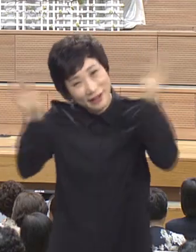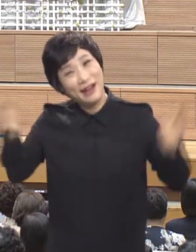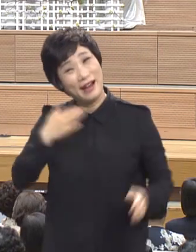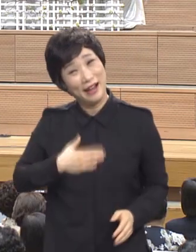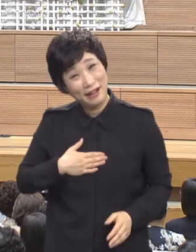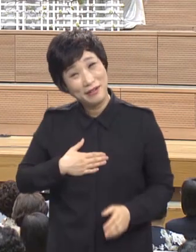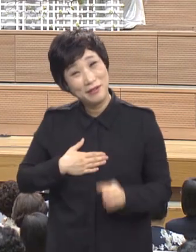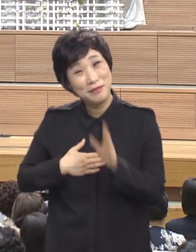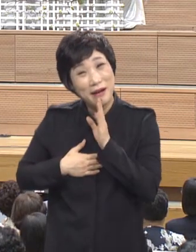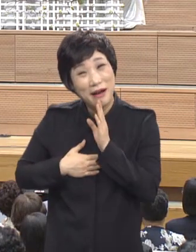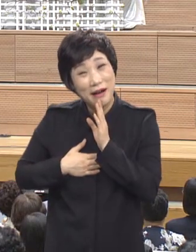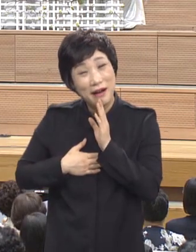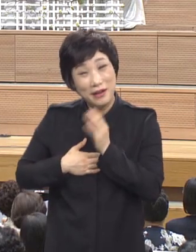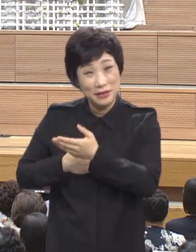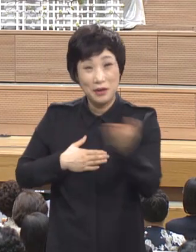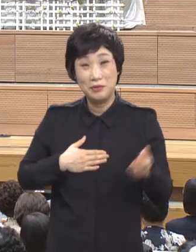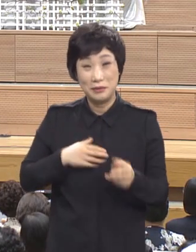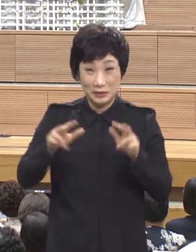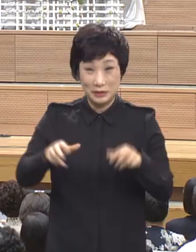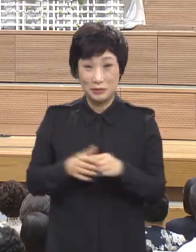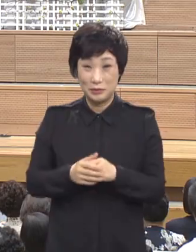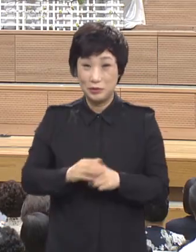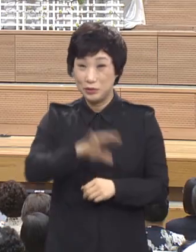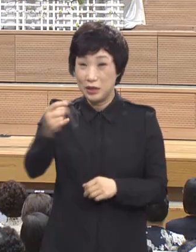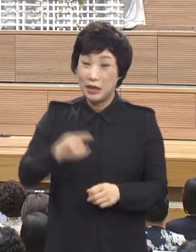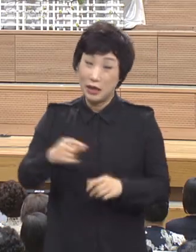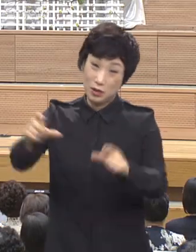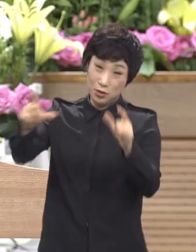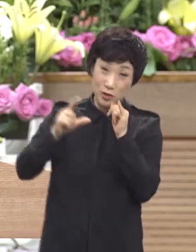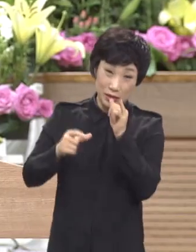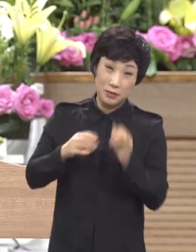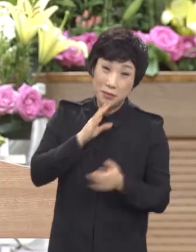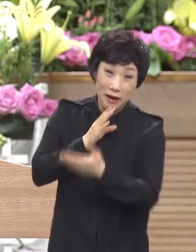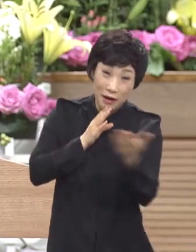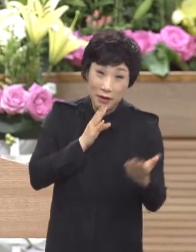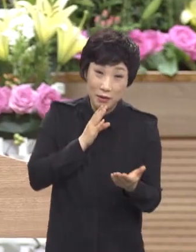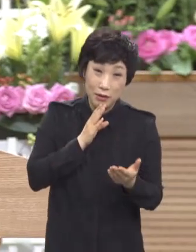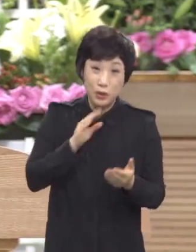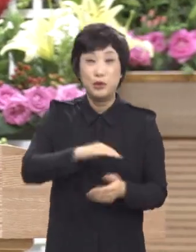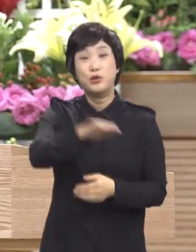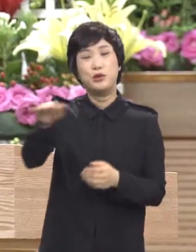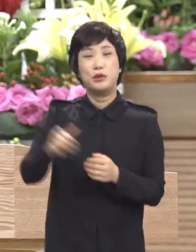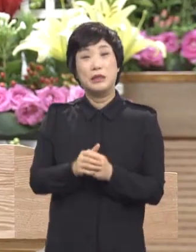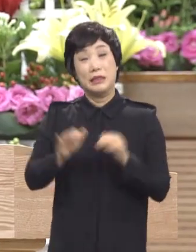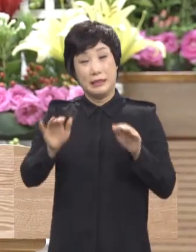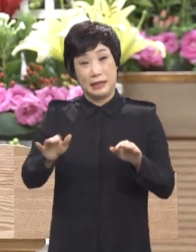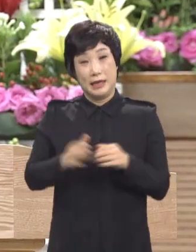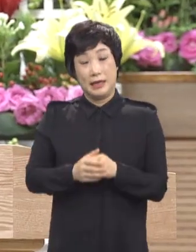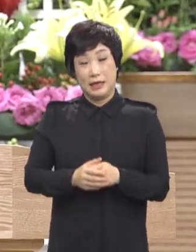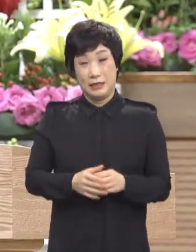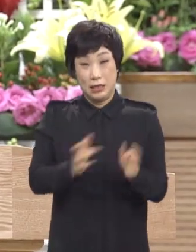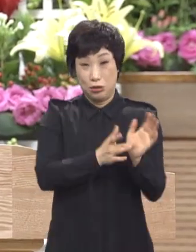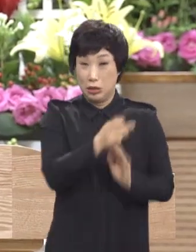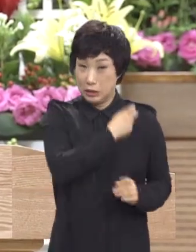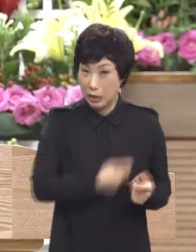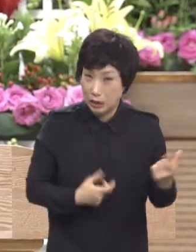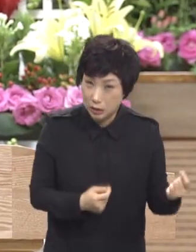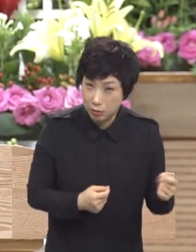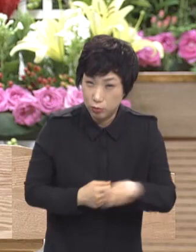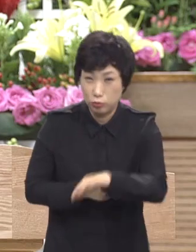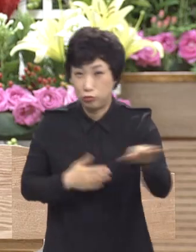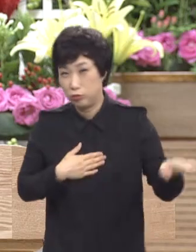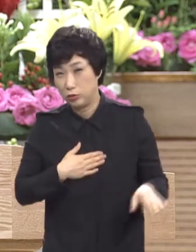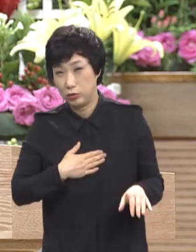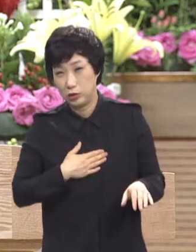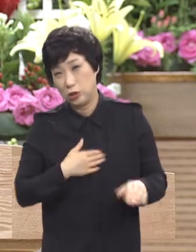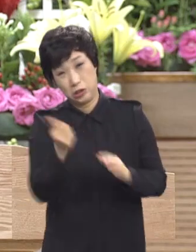알게 되고 공포되고 폭로되고 우리에게 선포되었으니 우리는 절대 제자들과처럼 실패하지